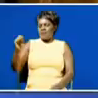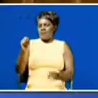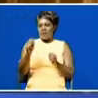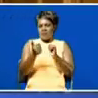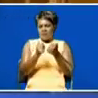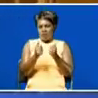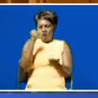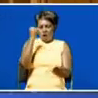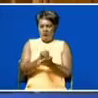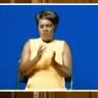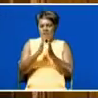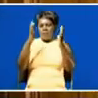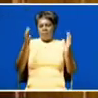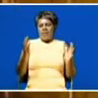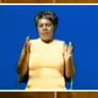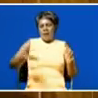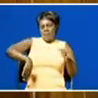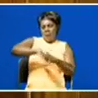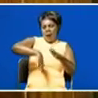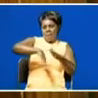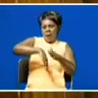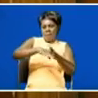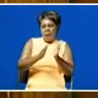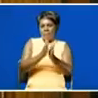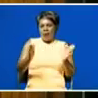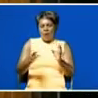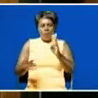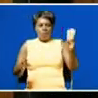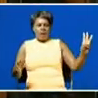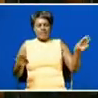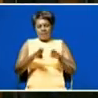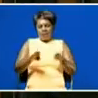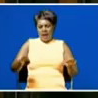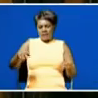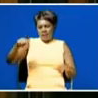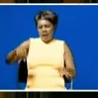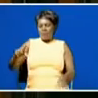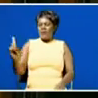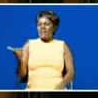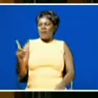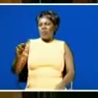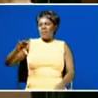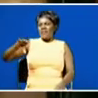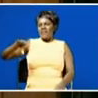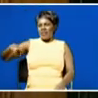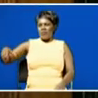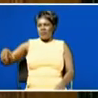KTN, katika afisi kuu za ligi kuu eneo la Westlands hapa jijini